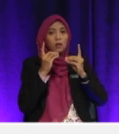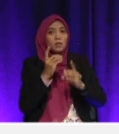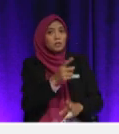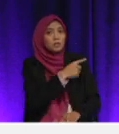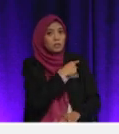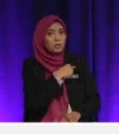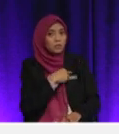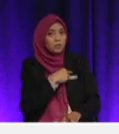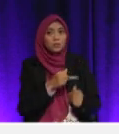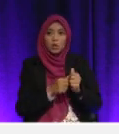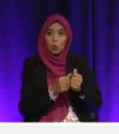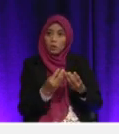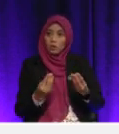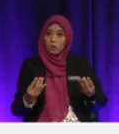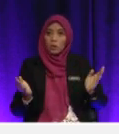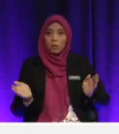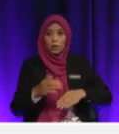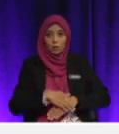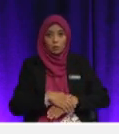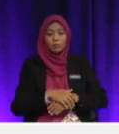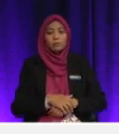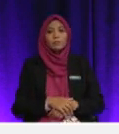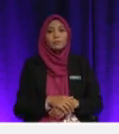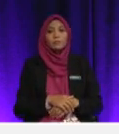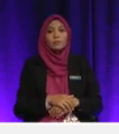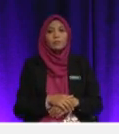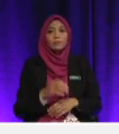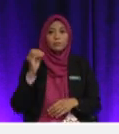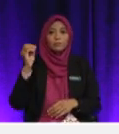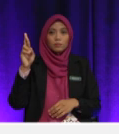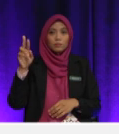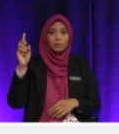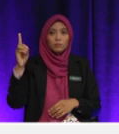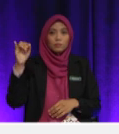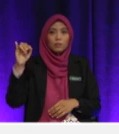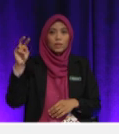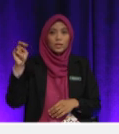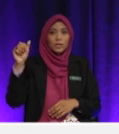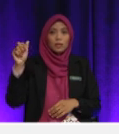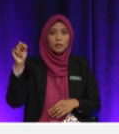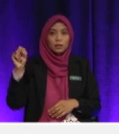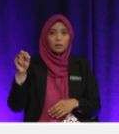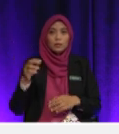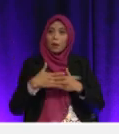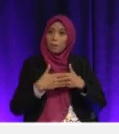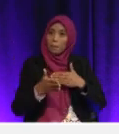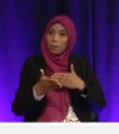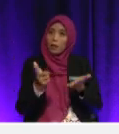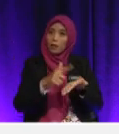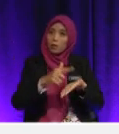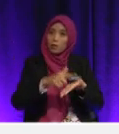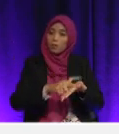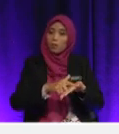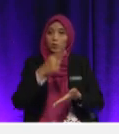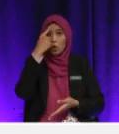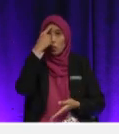Melayu Odin dan pelajaran 1952 Pulau diperkenalkan ya selepas laporan bank tujuan dia adalah untuk